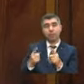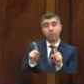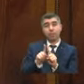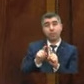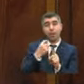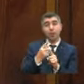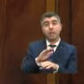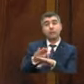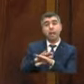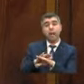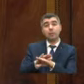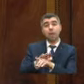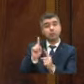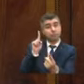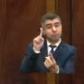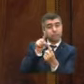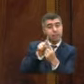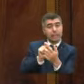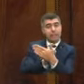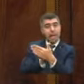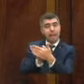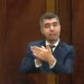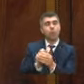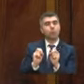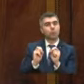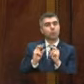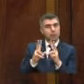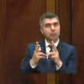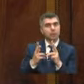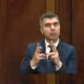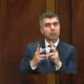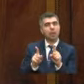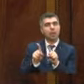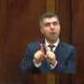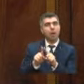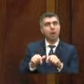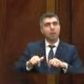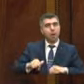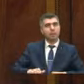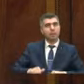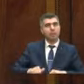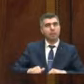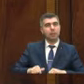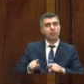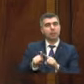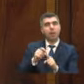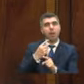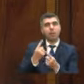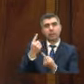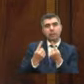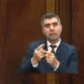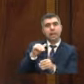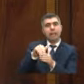السياسية ثابتة حتى ولو كان هناك أحزاب، أنا ما كنسميهمش وزراء، أنا ما كنسميهمش تكنوقراط، كنسميهم غير